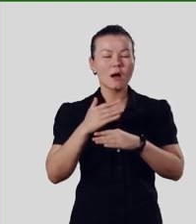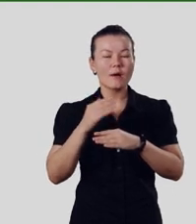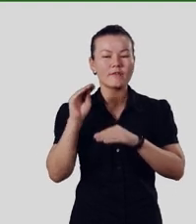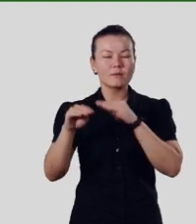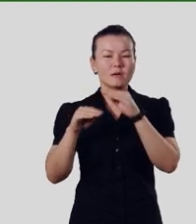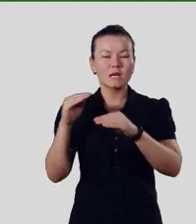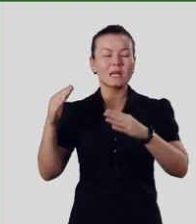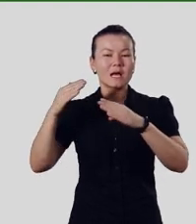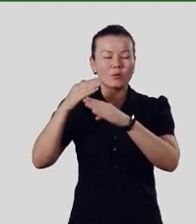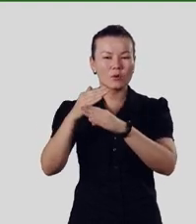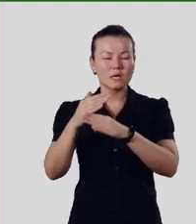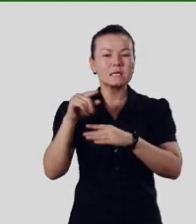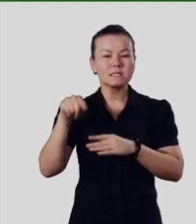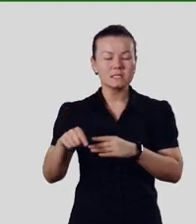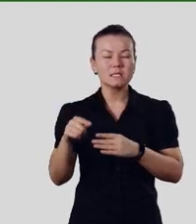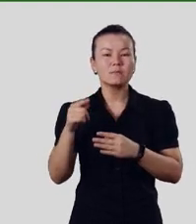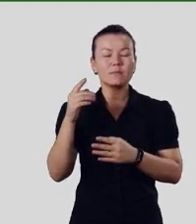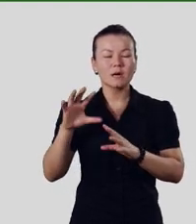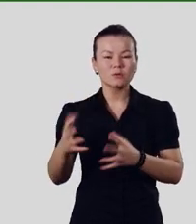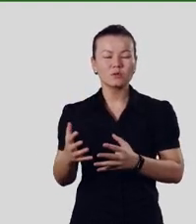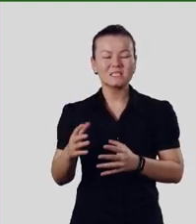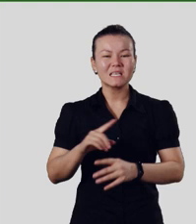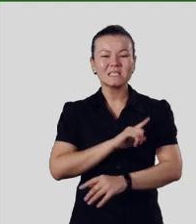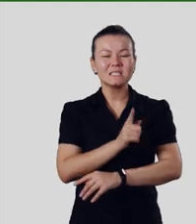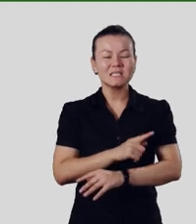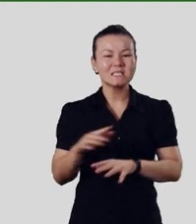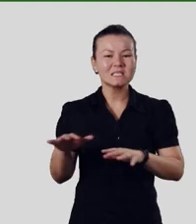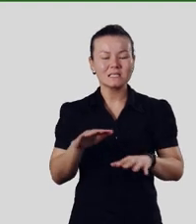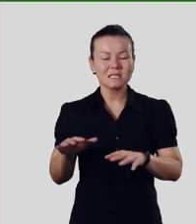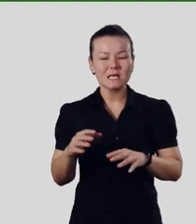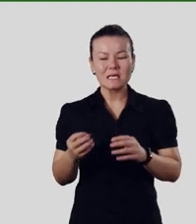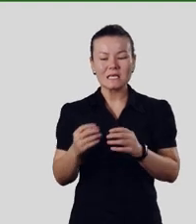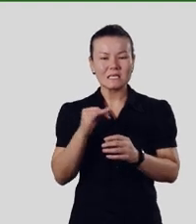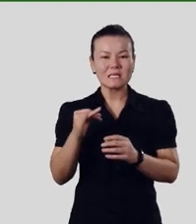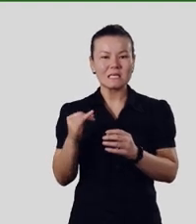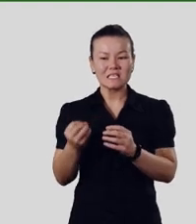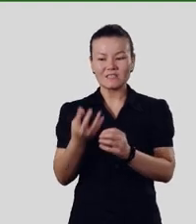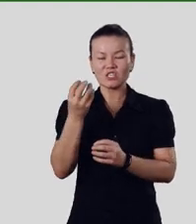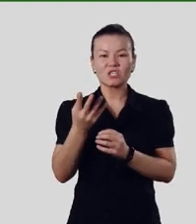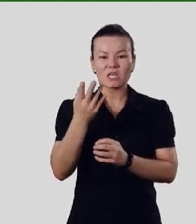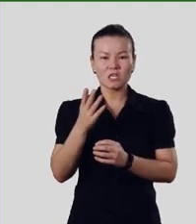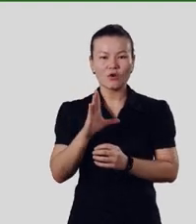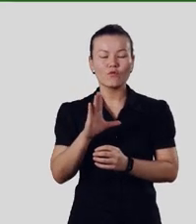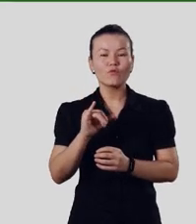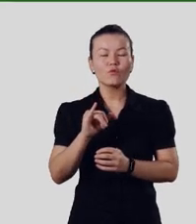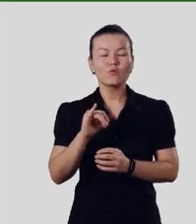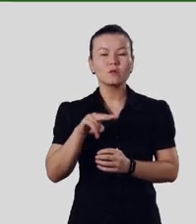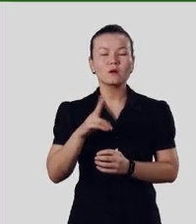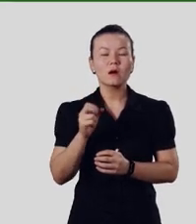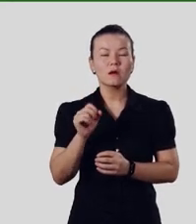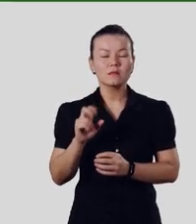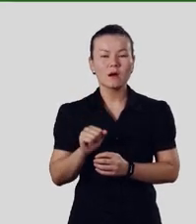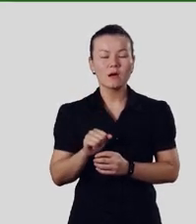Нагорья. Здесь происходят сильные землетрясения, извержения вулканов.